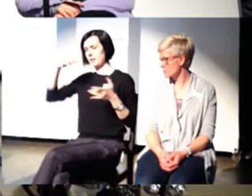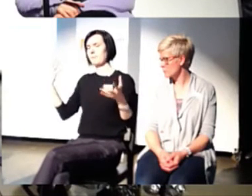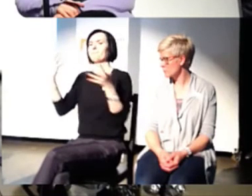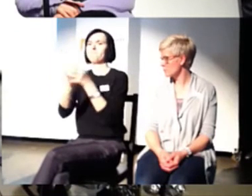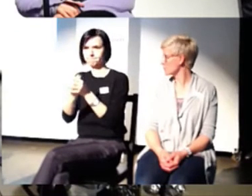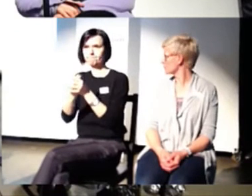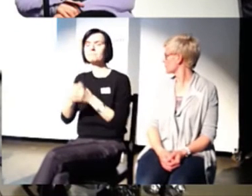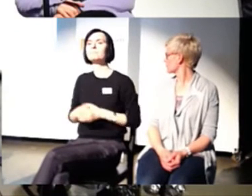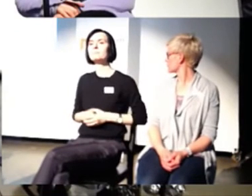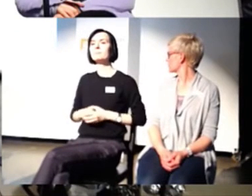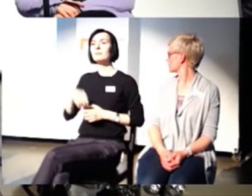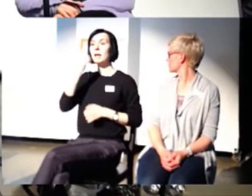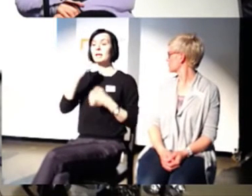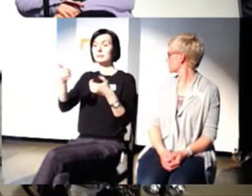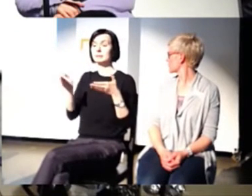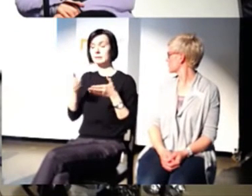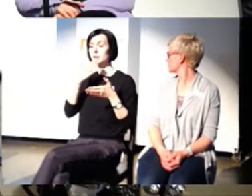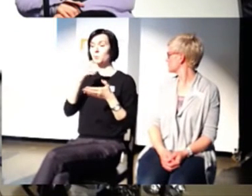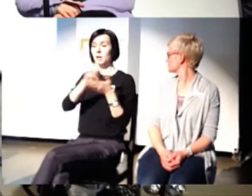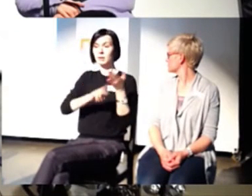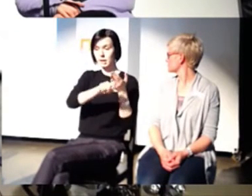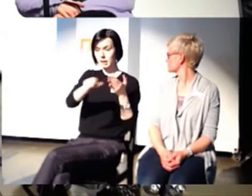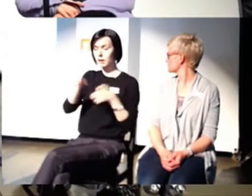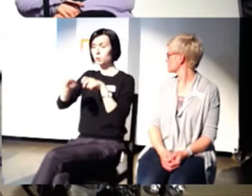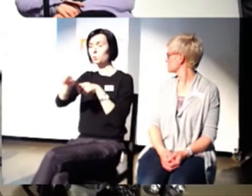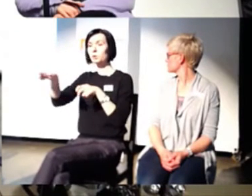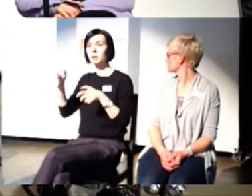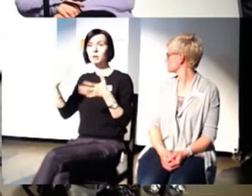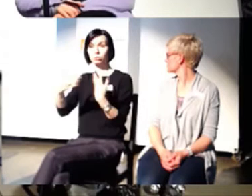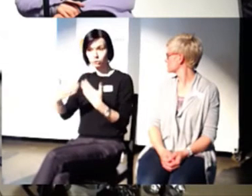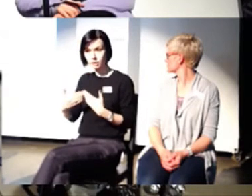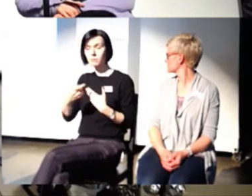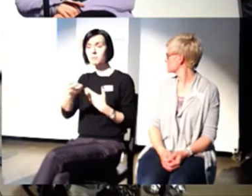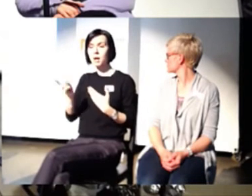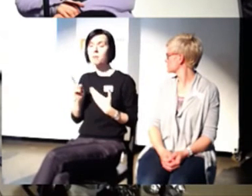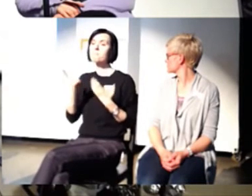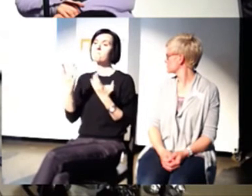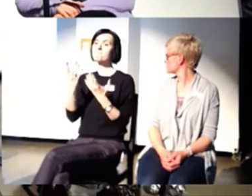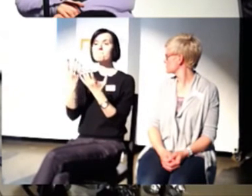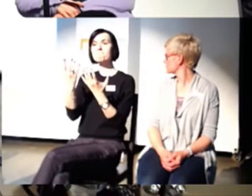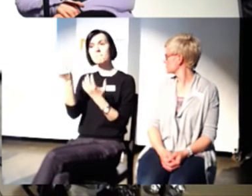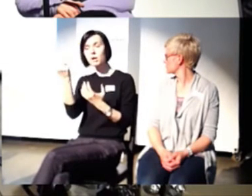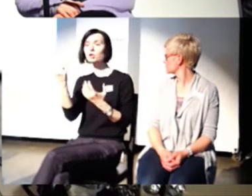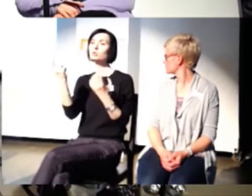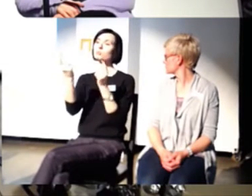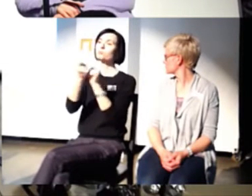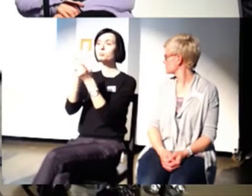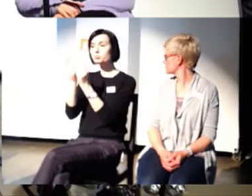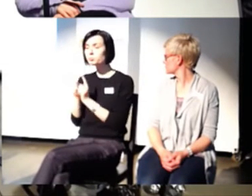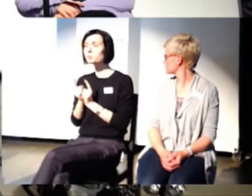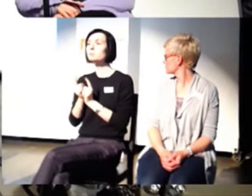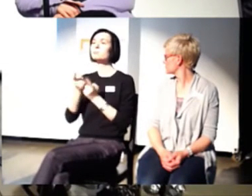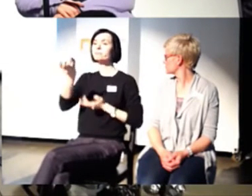Ensissä työskentelevien taiteilijoiden ja tutkijoiden mahdollisuus kohtata, jakaa ja jättää oman jälkensä toinen